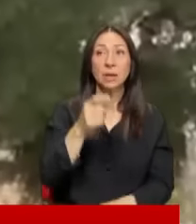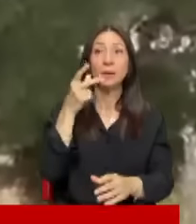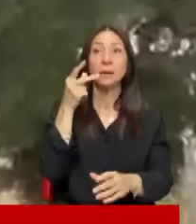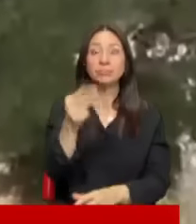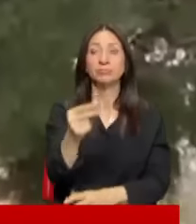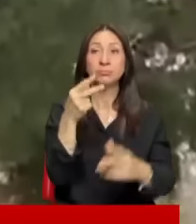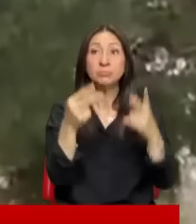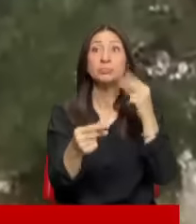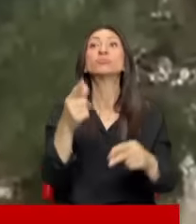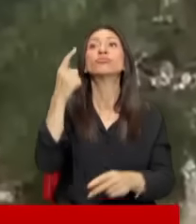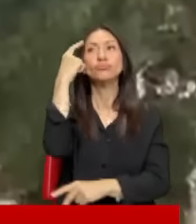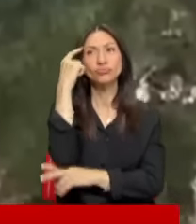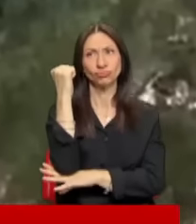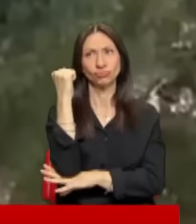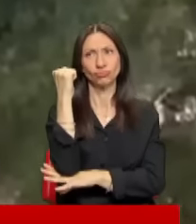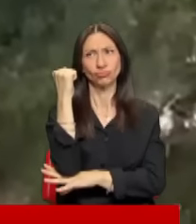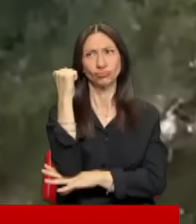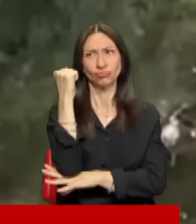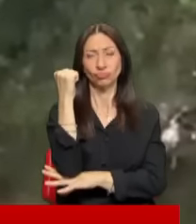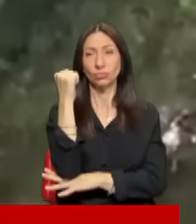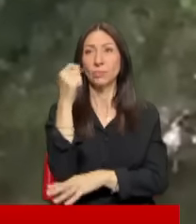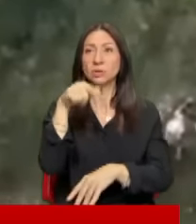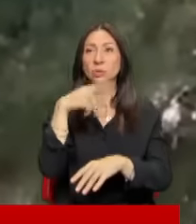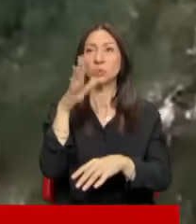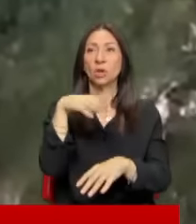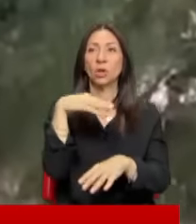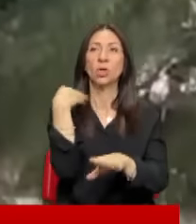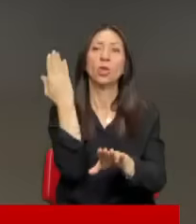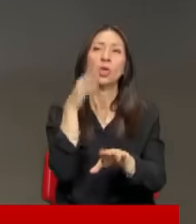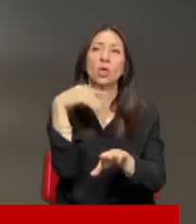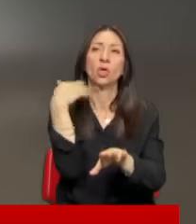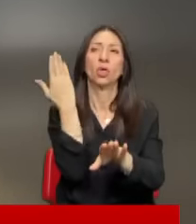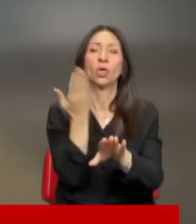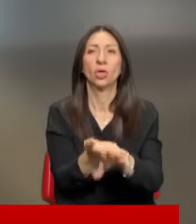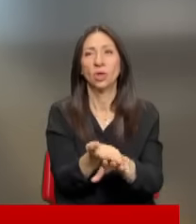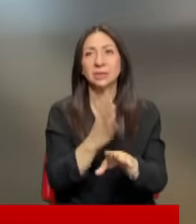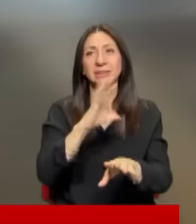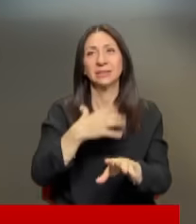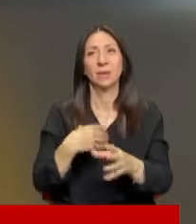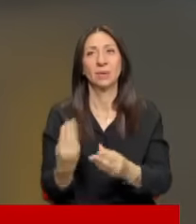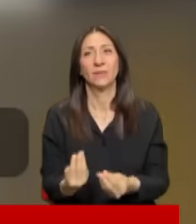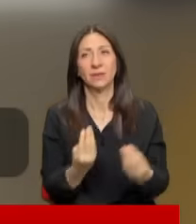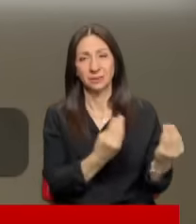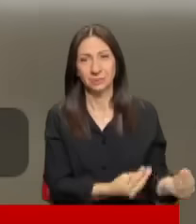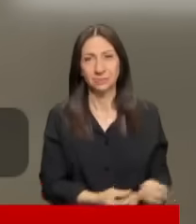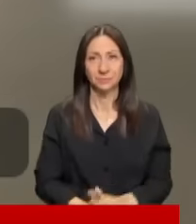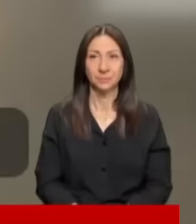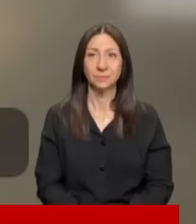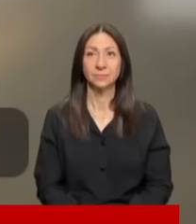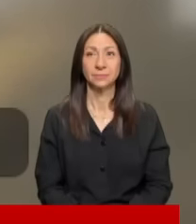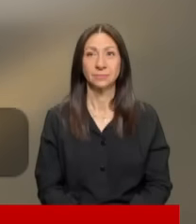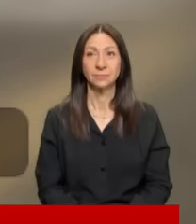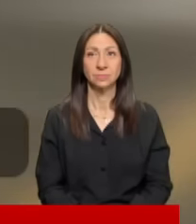Uyuşturucu iğnelere rağmen kaçmaya çalışan boğa bir süre sonra yere yığıldı, sahibine teslim edildi.